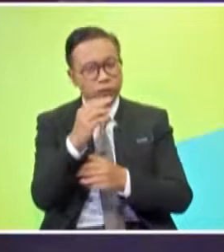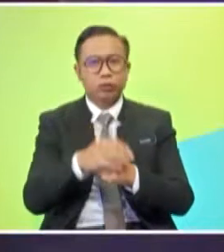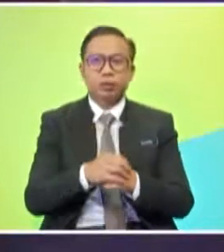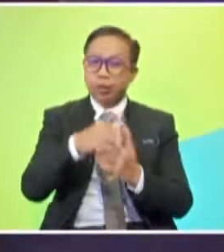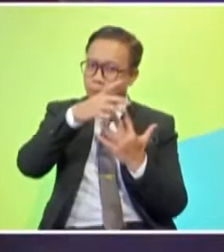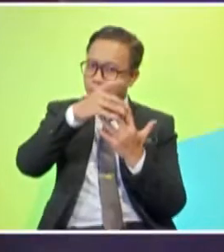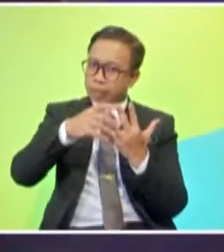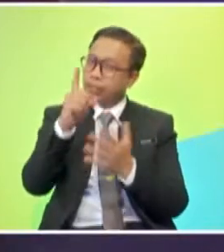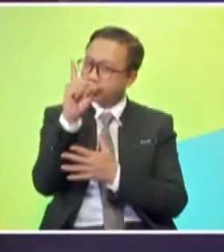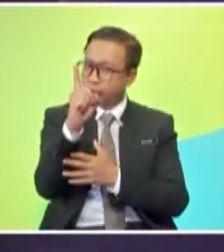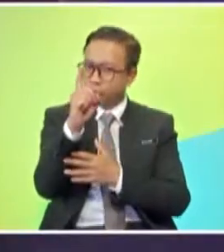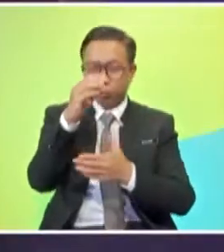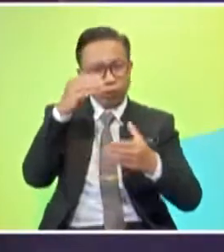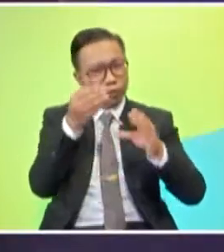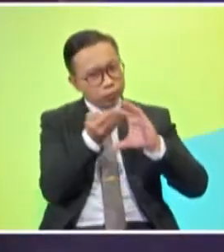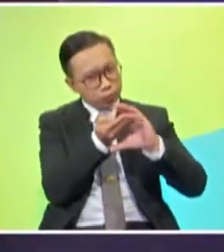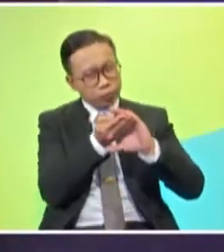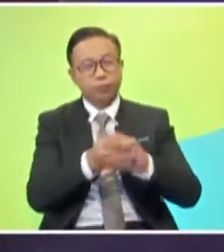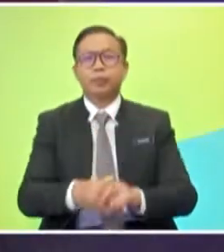satu shampo